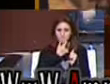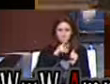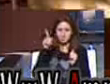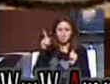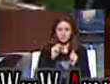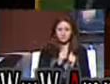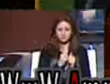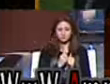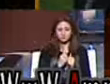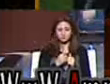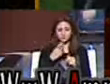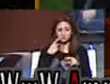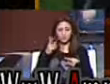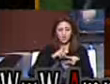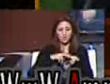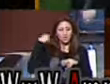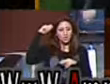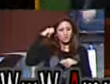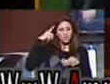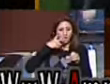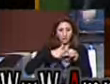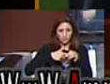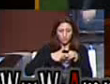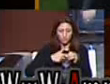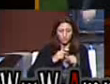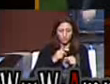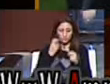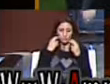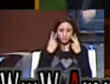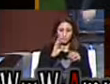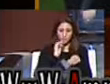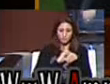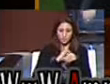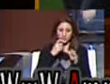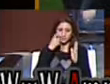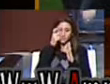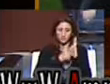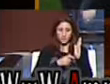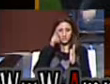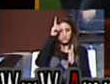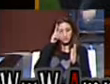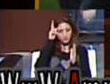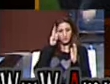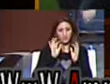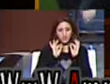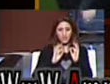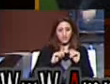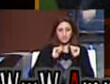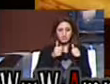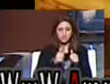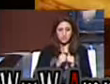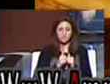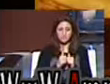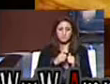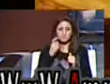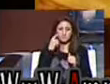هليوبلس. وزارة البترول والثروة المعدنية المصرية أكدت في بيان صحفي لها السعي لتقنين أوضاع البحث